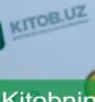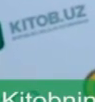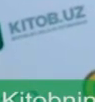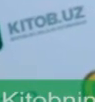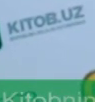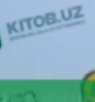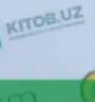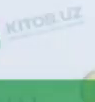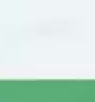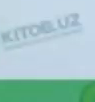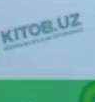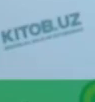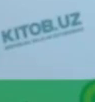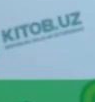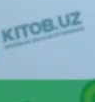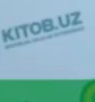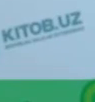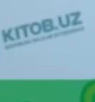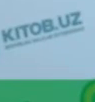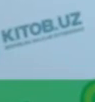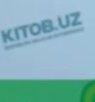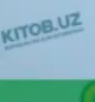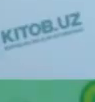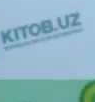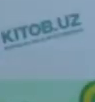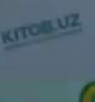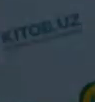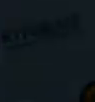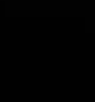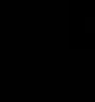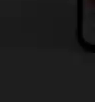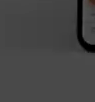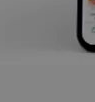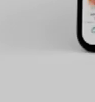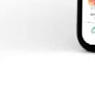doğru sözlükdir. Kitablar ilim farzandlarıdır.